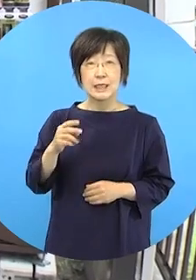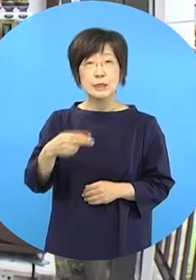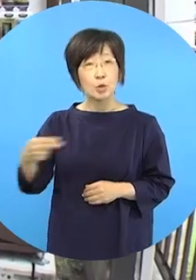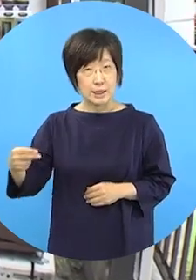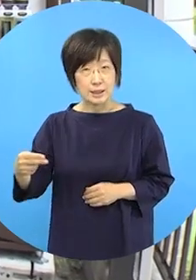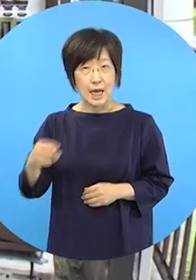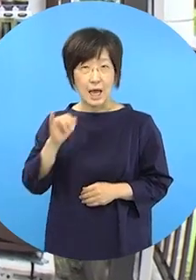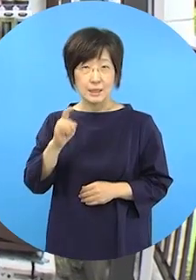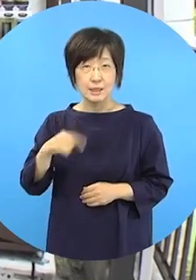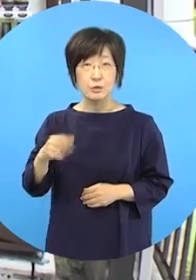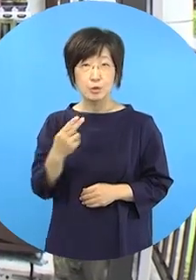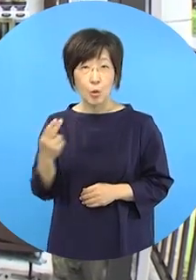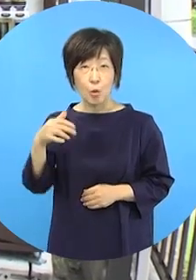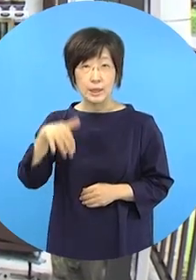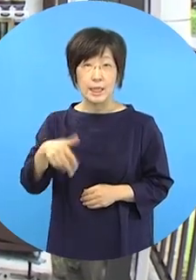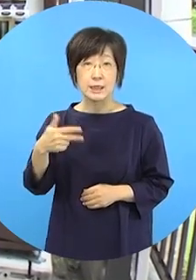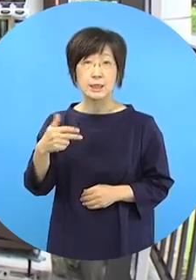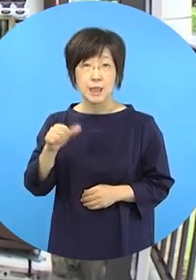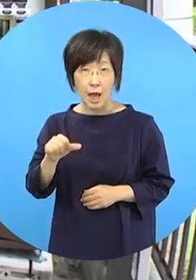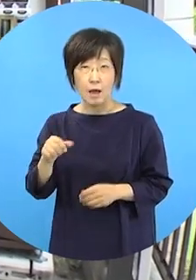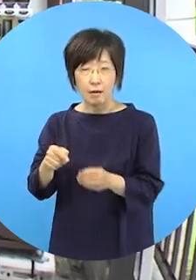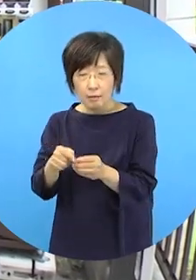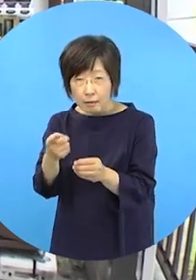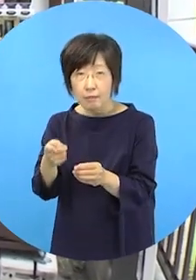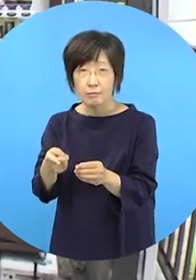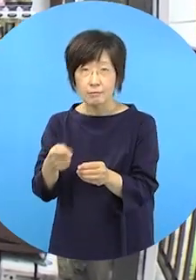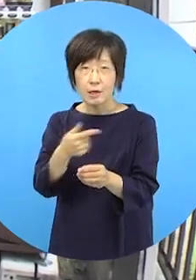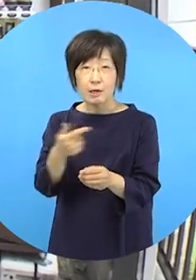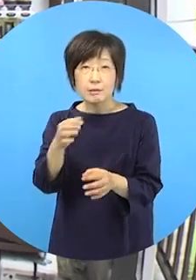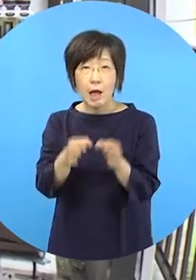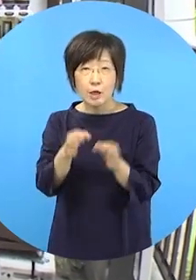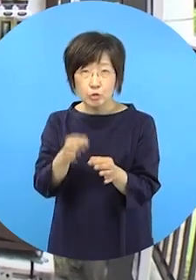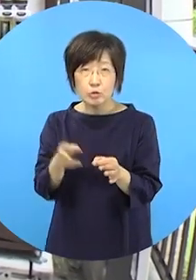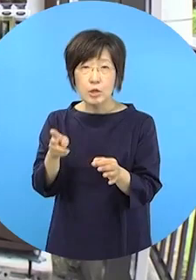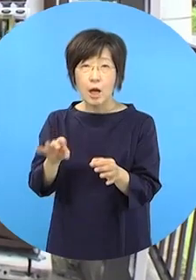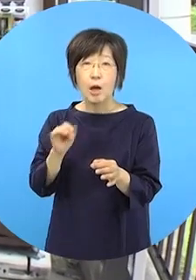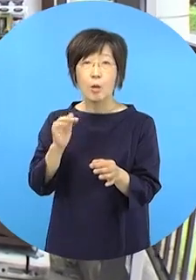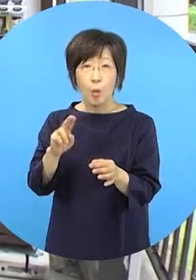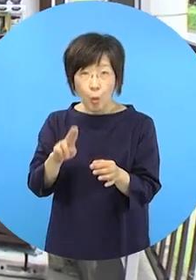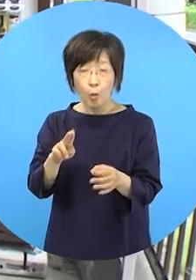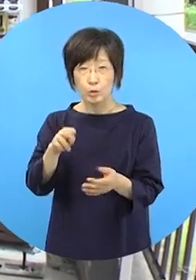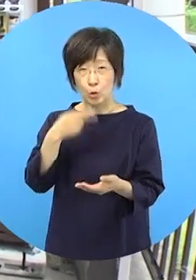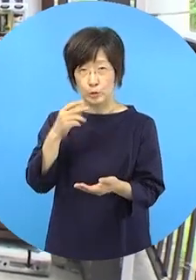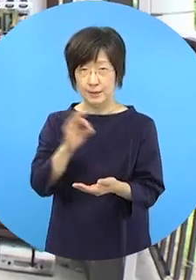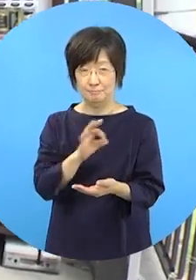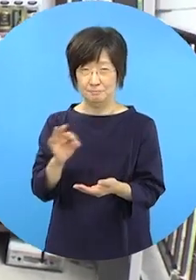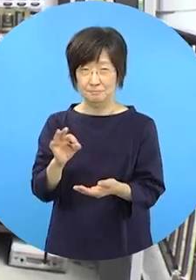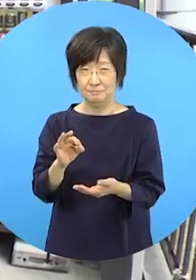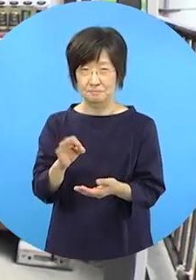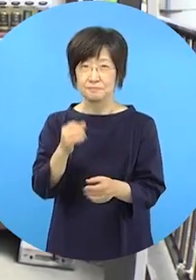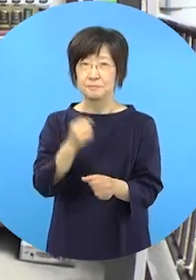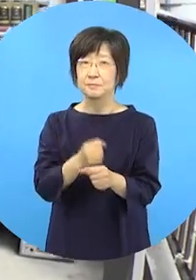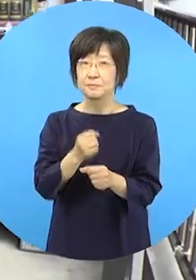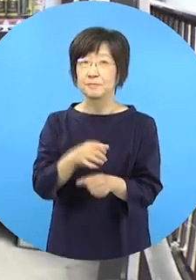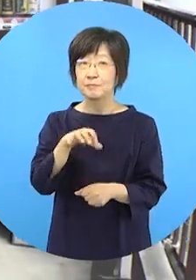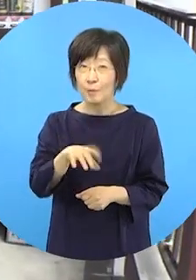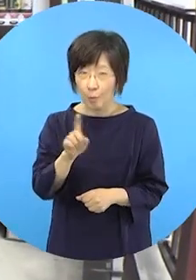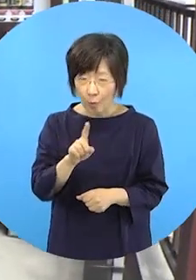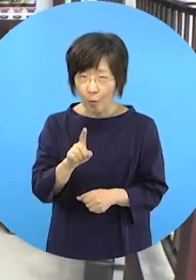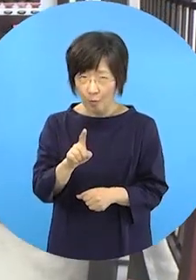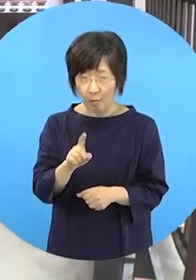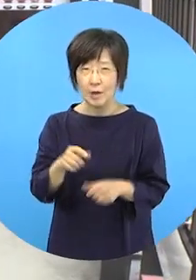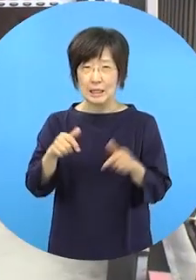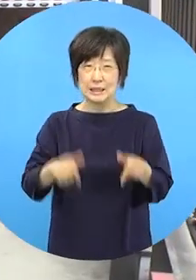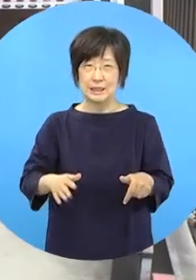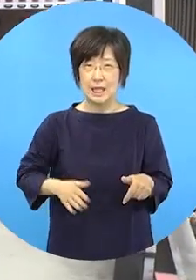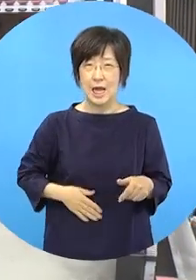発祥の大豆発酵食品なんです。さあ、そのテンペを作っているのが今日お邪魔します西